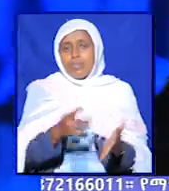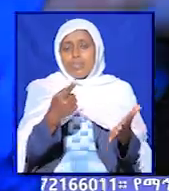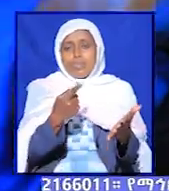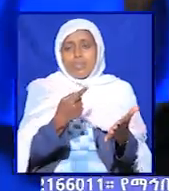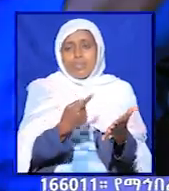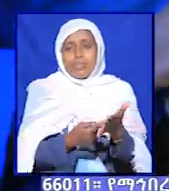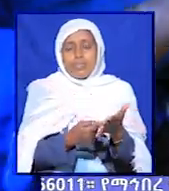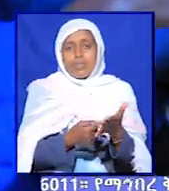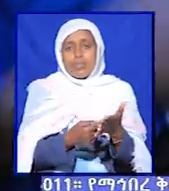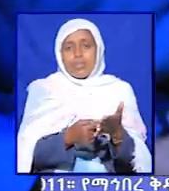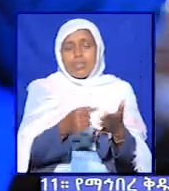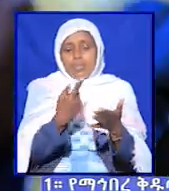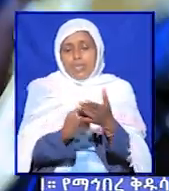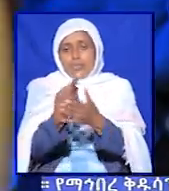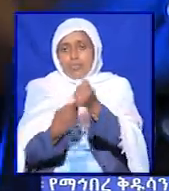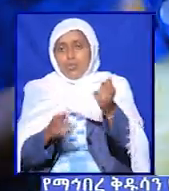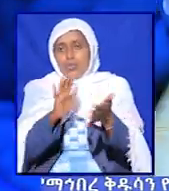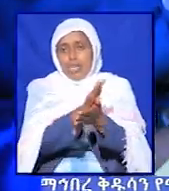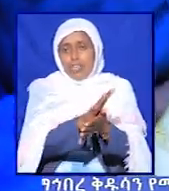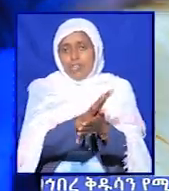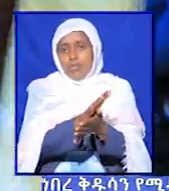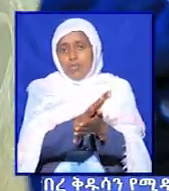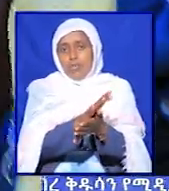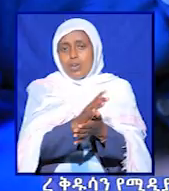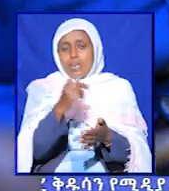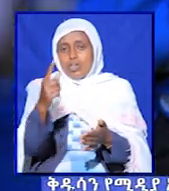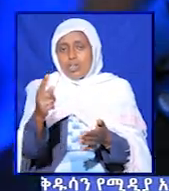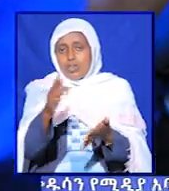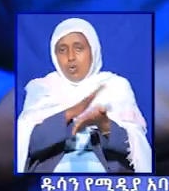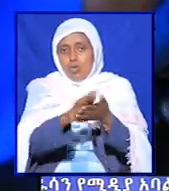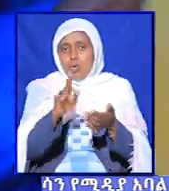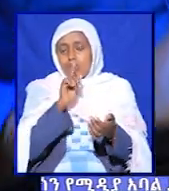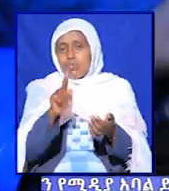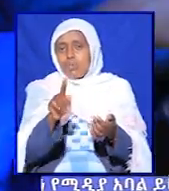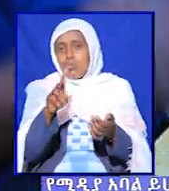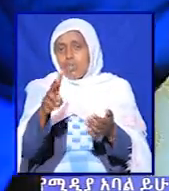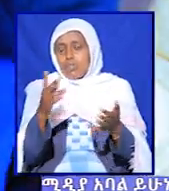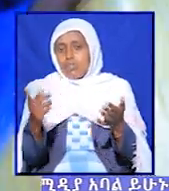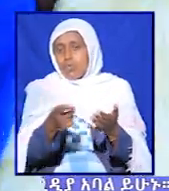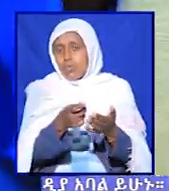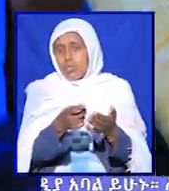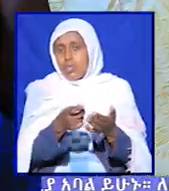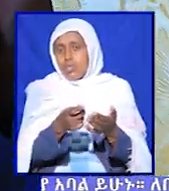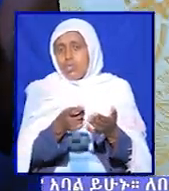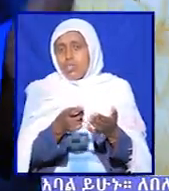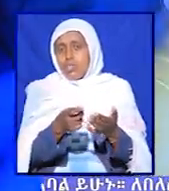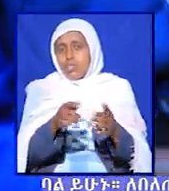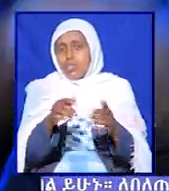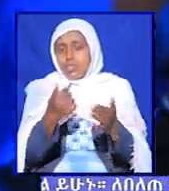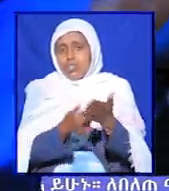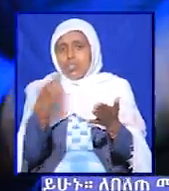ያው ይሄን ካርቶን ግን እኛ ብቻ ነው የምንጠቀመው። ሌላው ዝም ብሎ አንደኛ ኳሊቲ ነው፣ ሁለተኛ ውድም ስለሆነ እኛ ነን